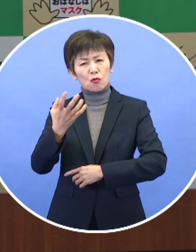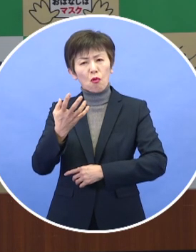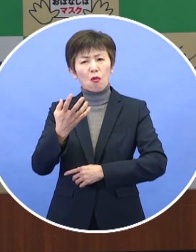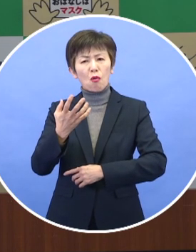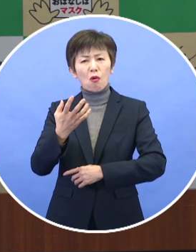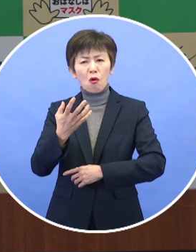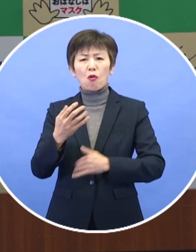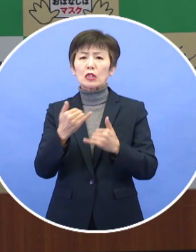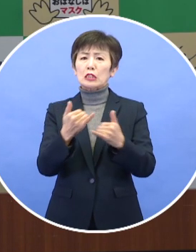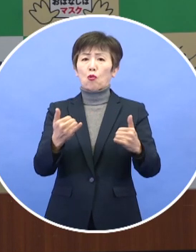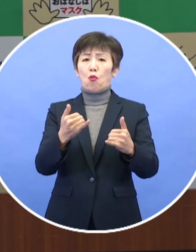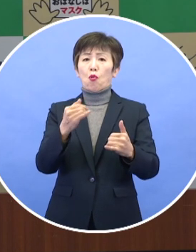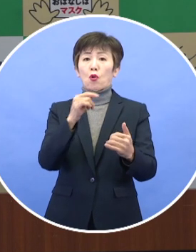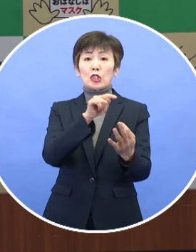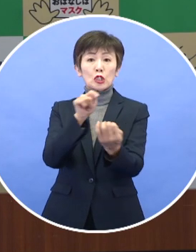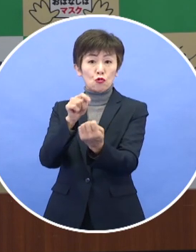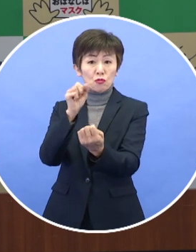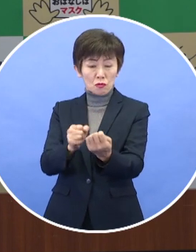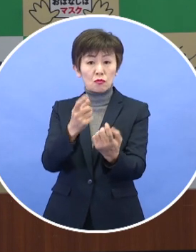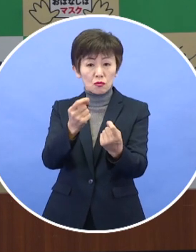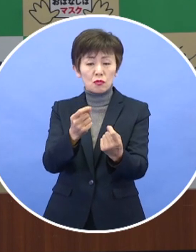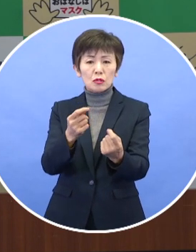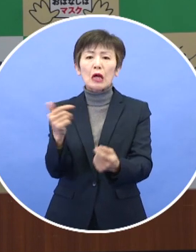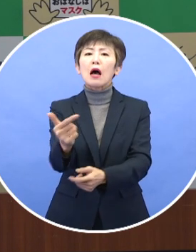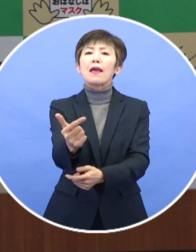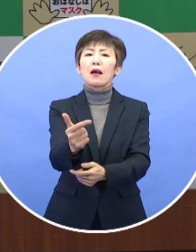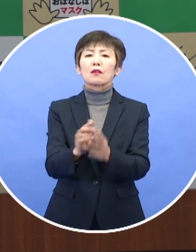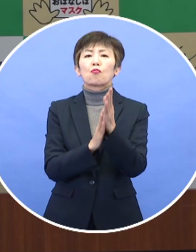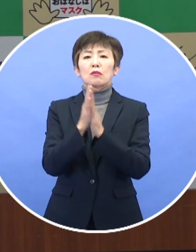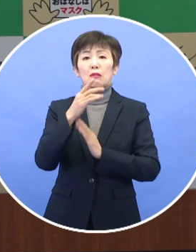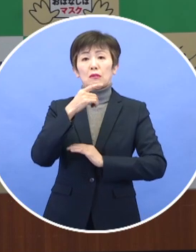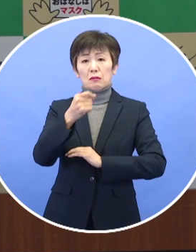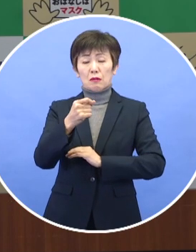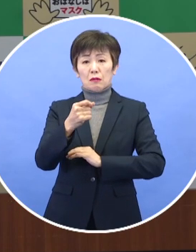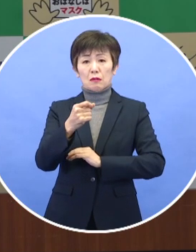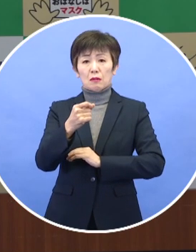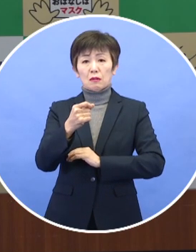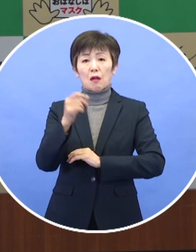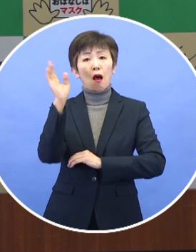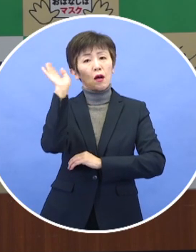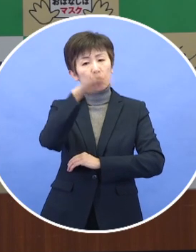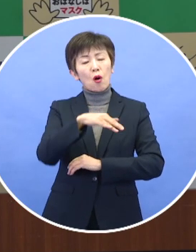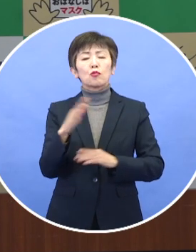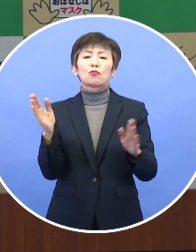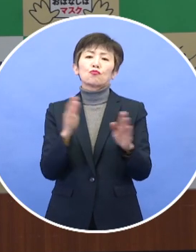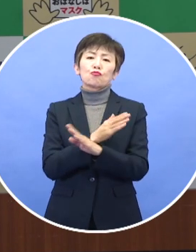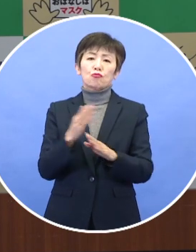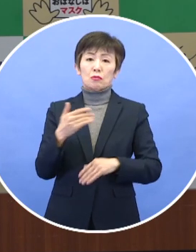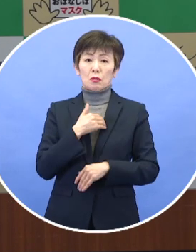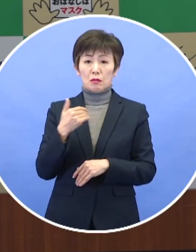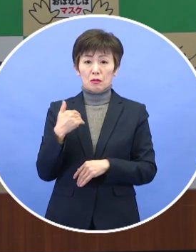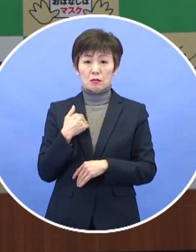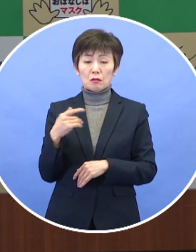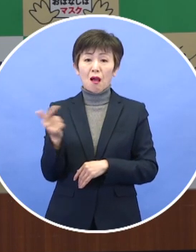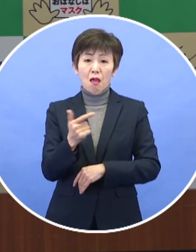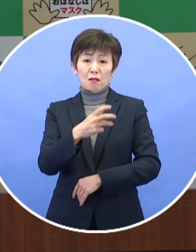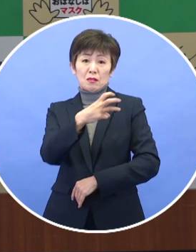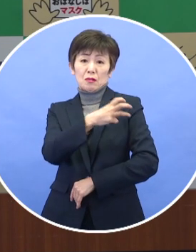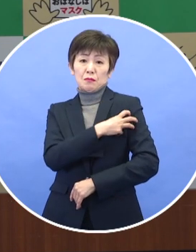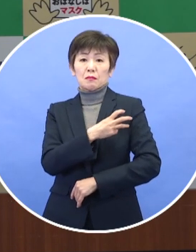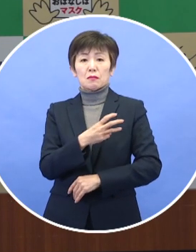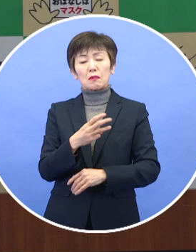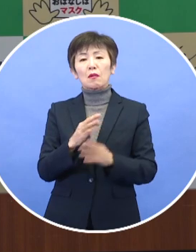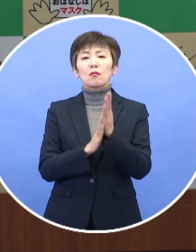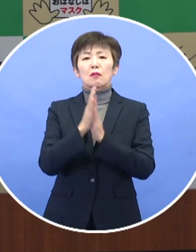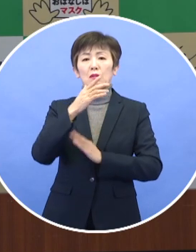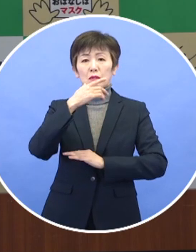ていただく、まあ、ワクチン打つならもう早い方が一番いいわけでして、後々ゆっくりできるわけですので、もう早く打っていただくことがいいと